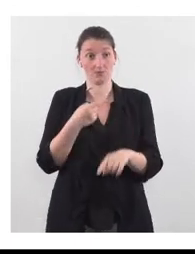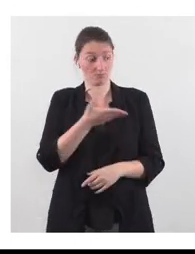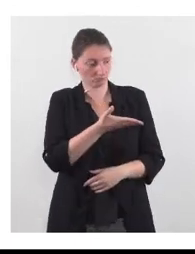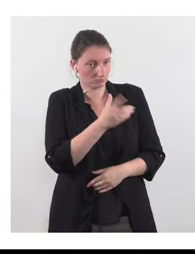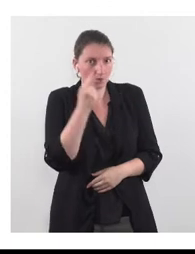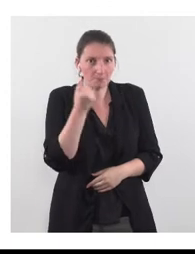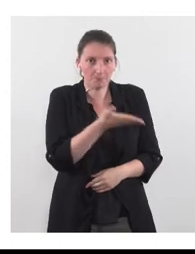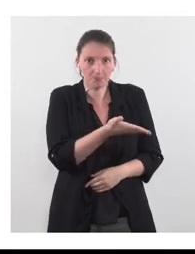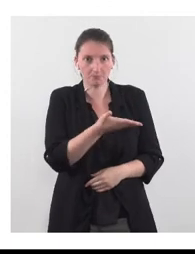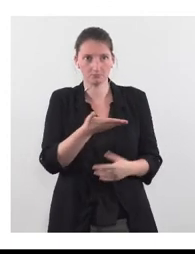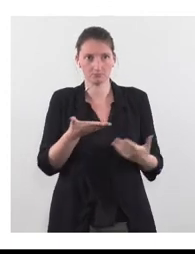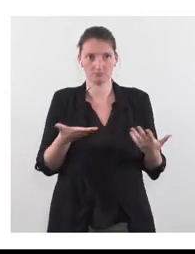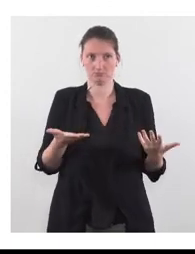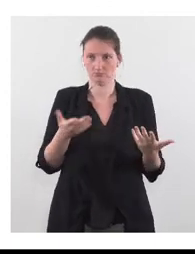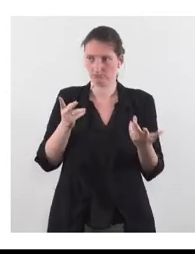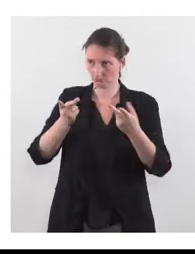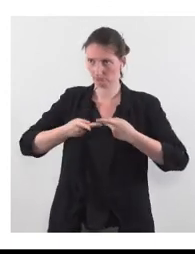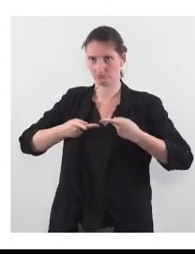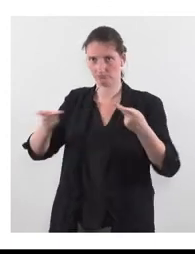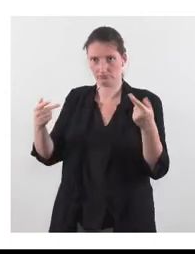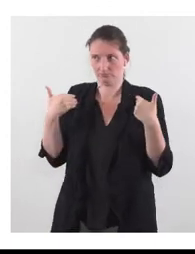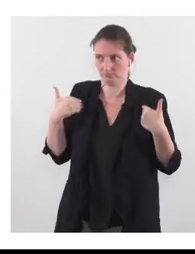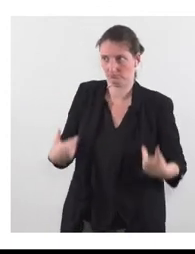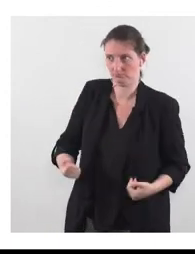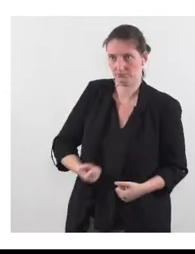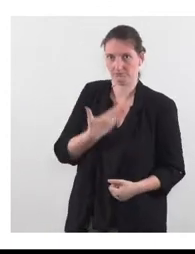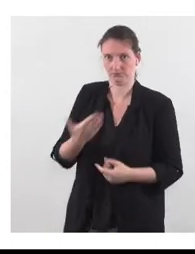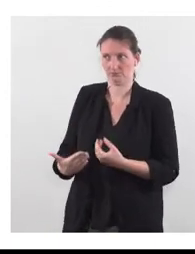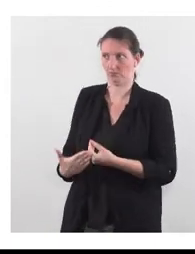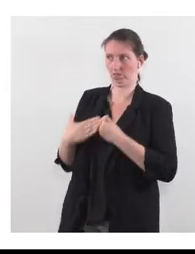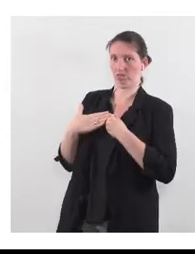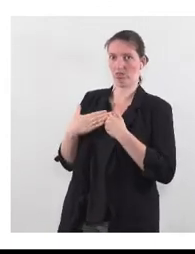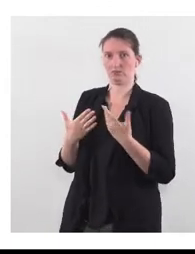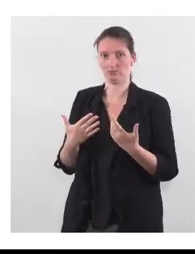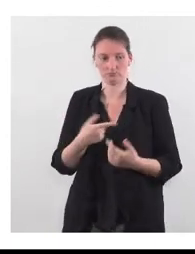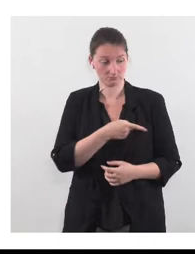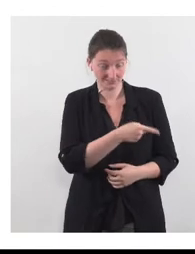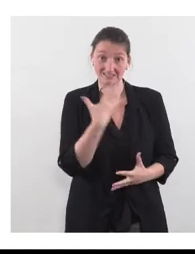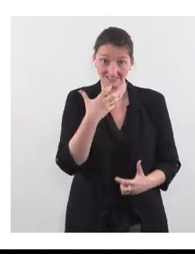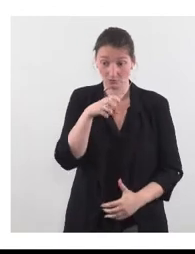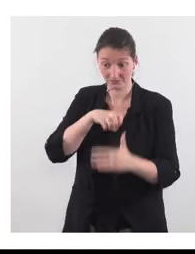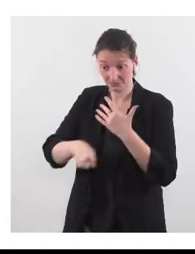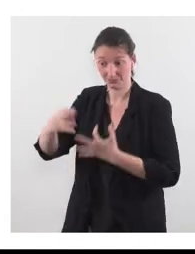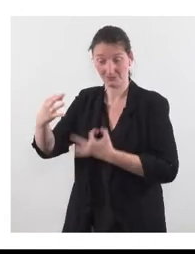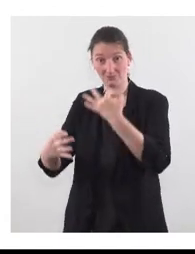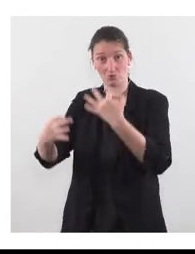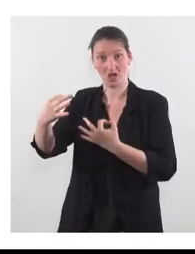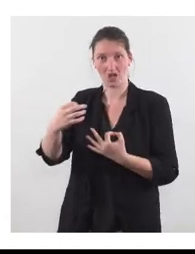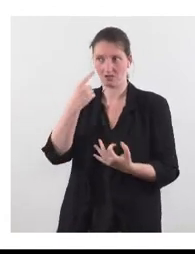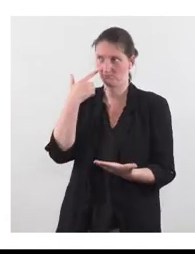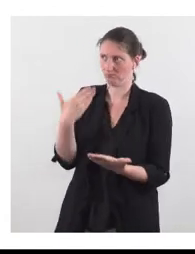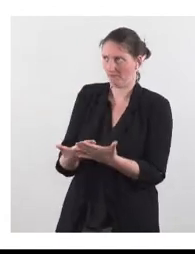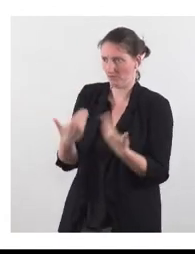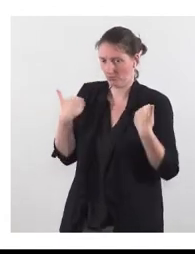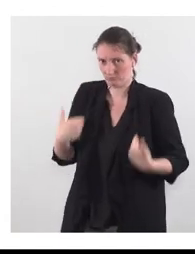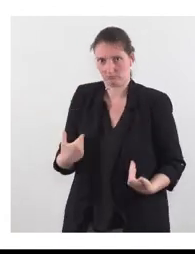homme puisse vraiment déclarer cette acte de discrimination. Il voulait aller au tribunal pour dire qu'il avait